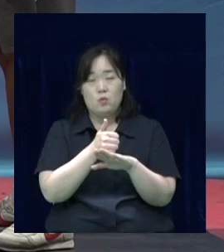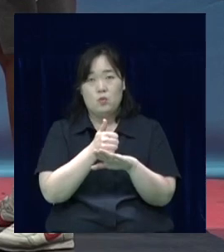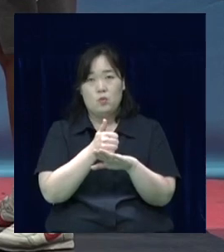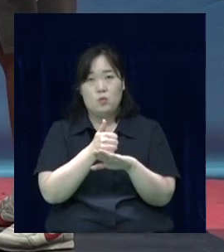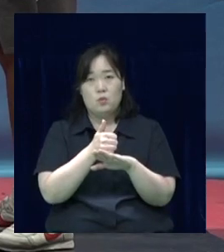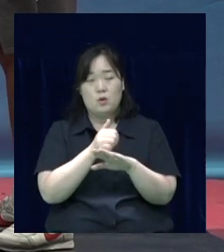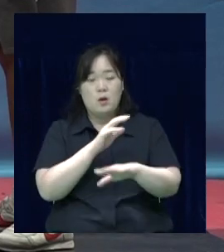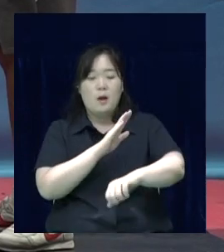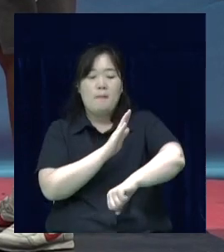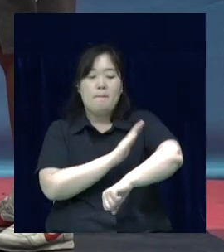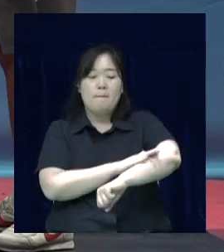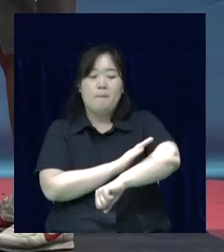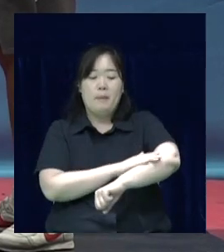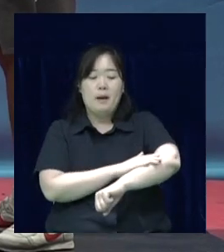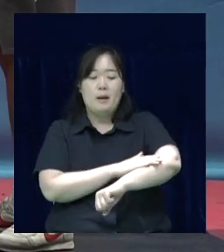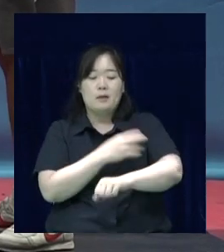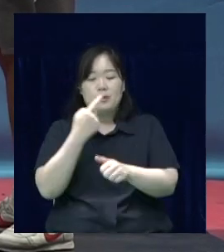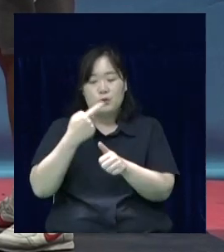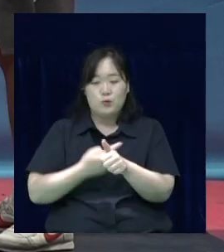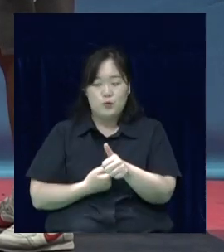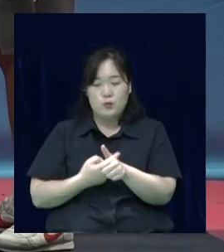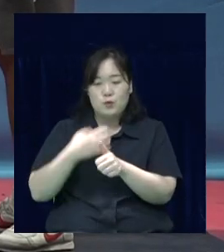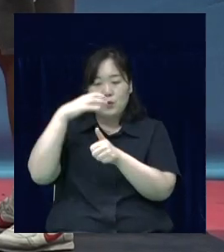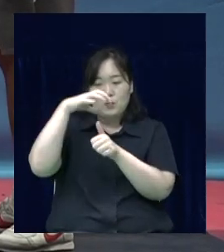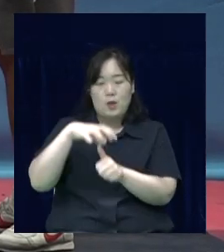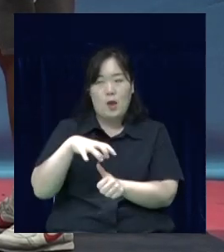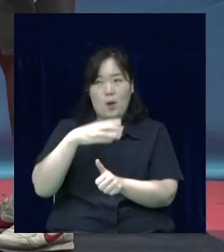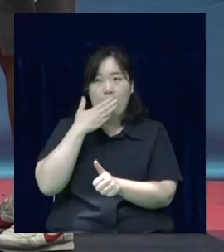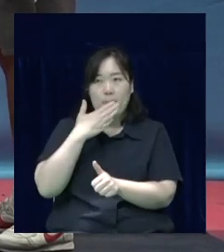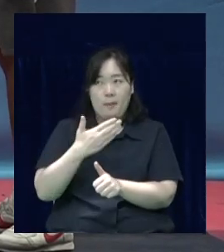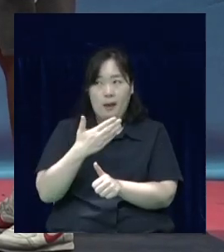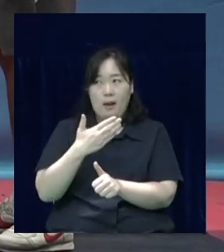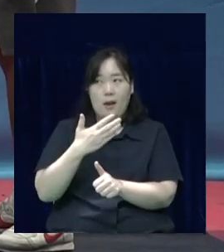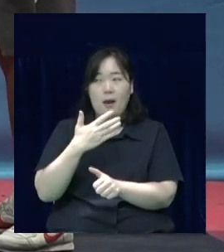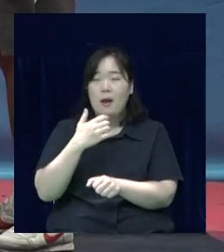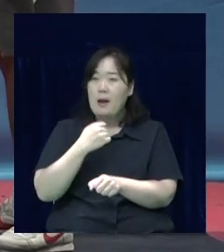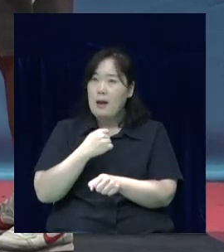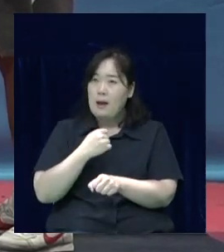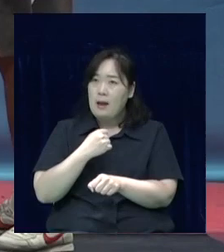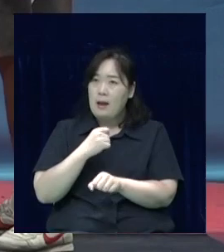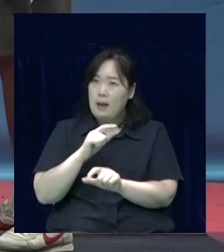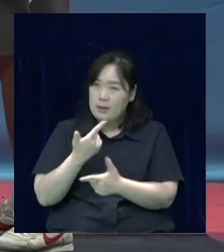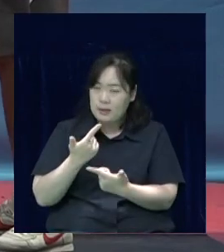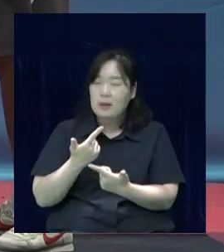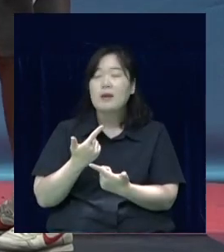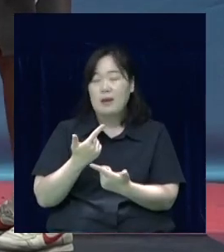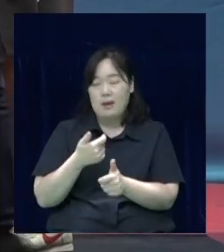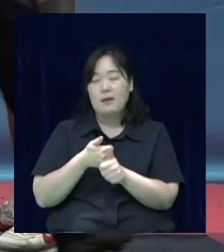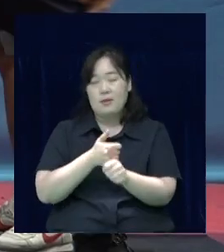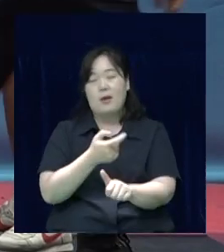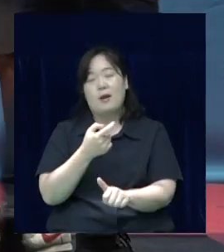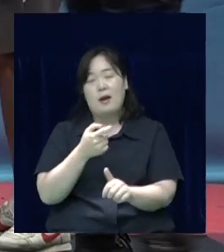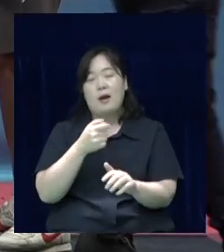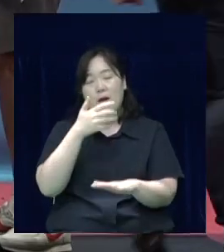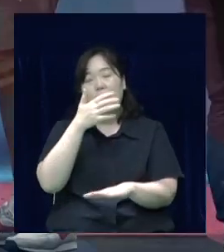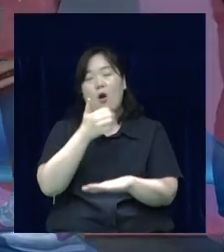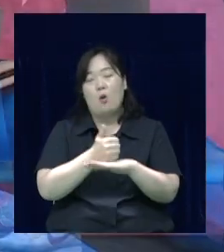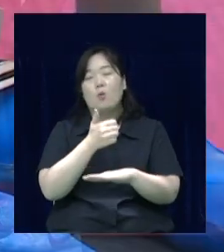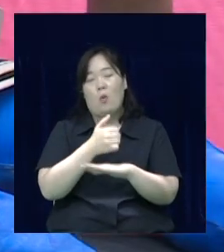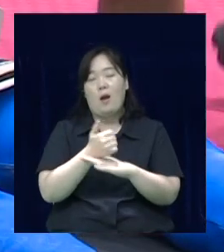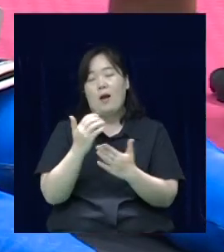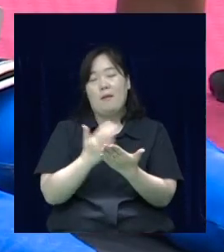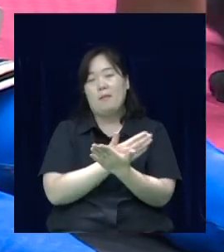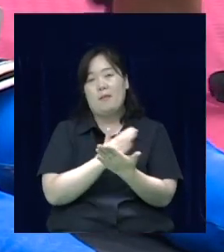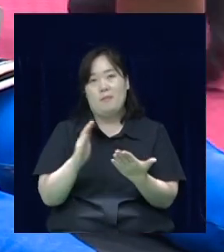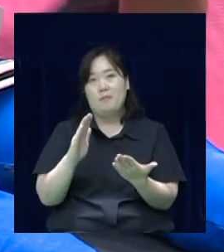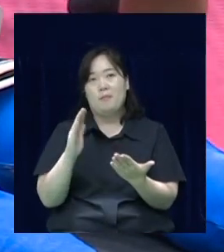팔을 얼마만큼 스스로 이렇게 제어할 수 있는가 없는가 네. 그걸 가지고 지금 판정하는 스포츠이기 때문에 첫째적으로 근력이